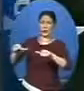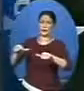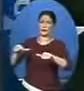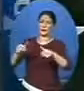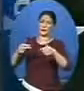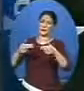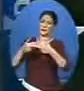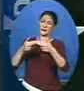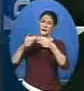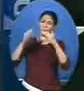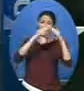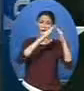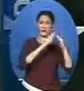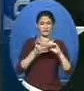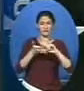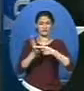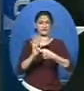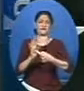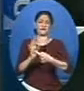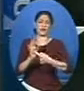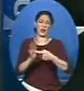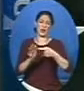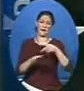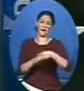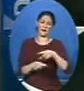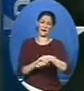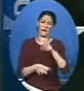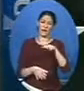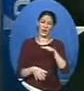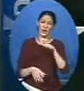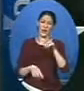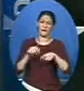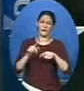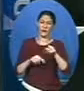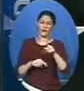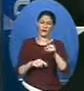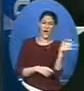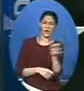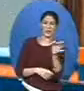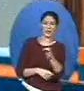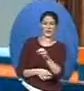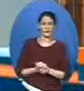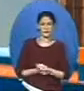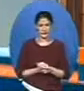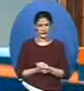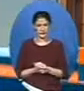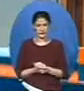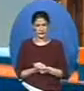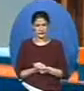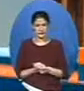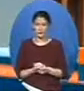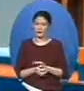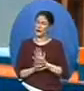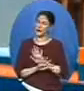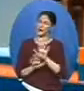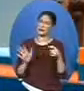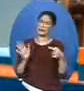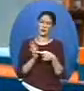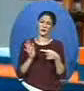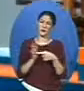בתים, כדי דווקא להפריע, ולפעמים אפילו המואזין משמש כהסתה. אין שום סיבה להפריע, ואני לא חושב